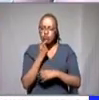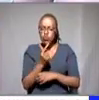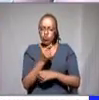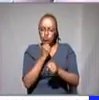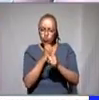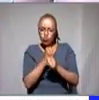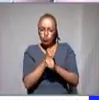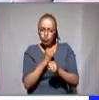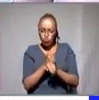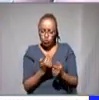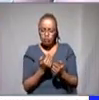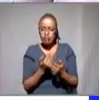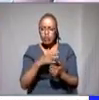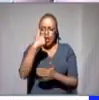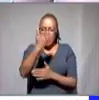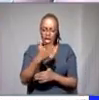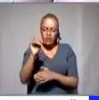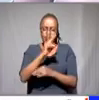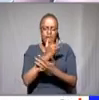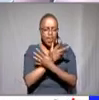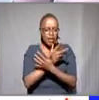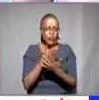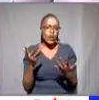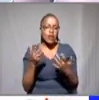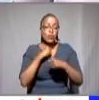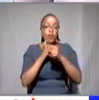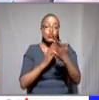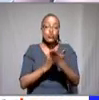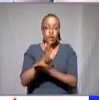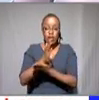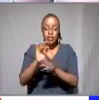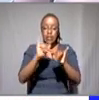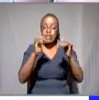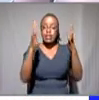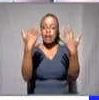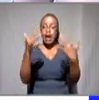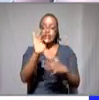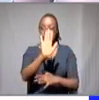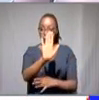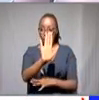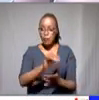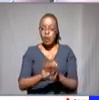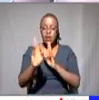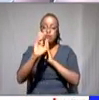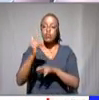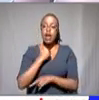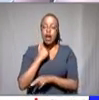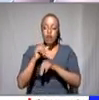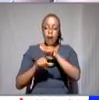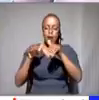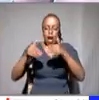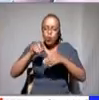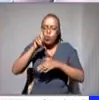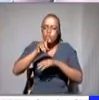nĩ matabania kana nĩ meka o mũthenya harĩa mũndũ arĩ, nĩ ũhoro wĩgiĩ gwĩthamba moko. Twĩna riboti ĩgiĩ ũrĩa